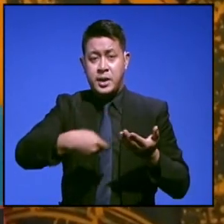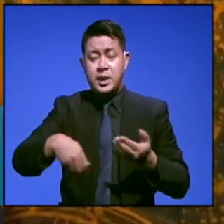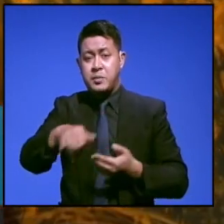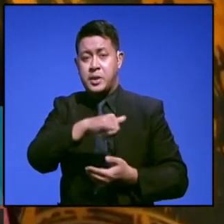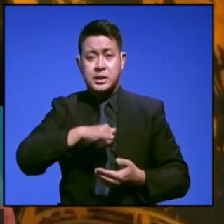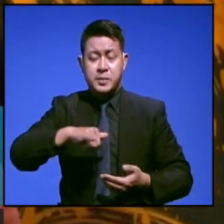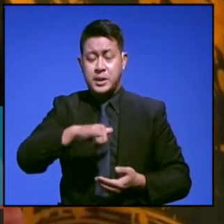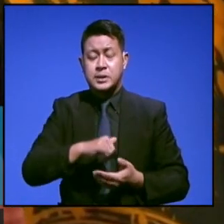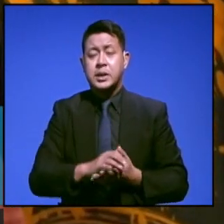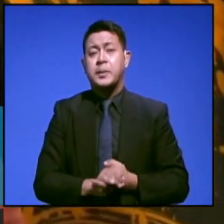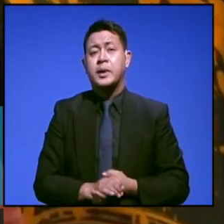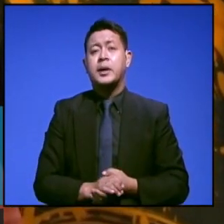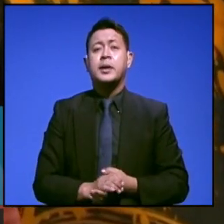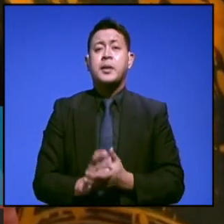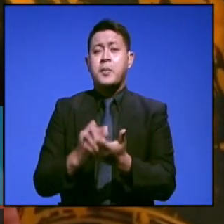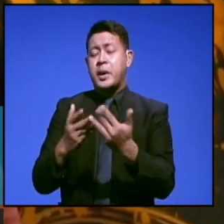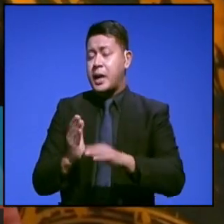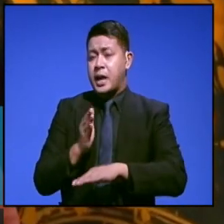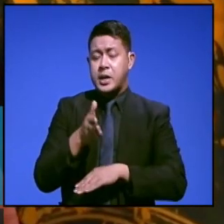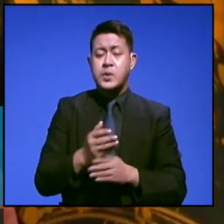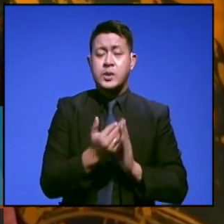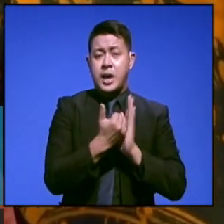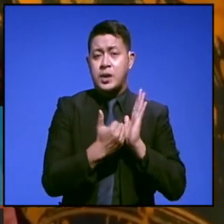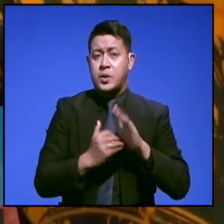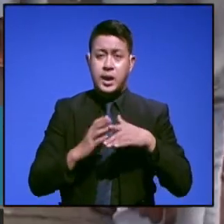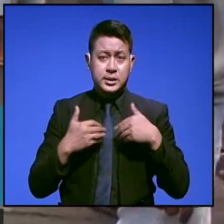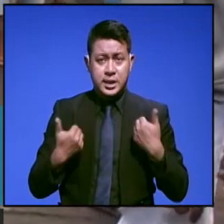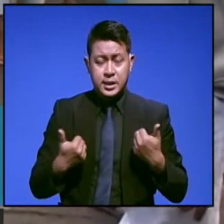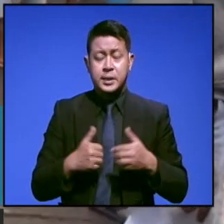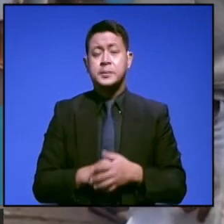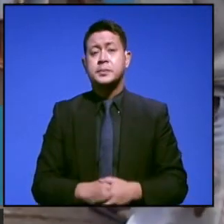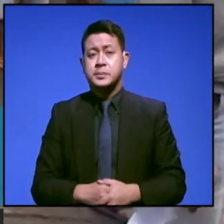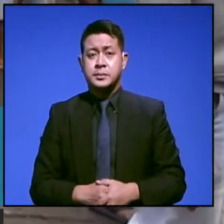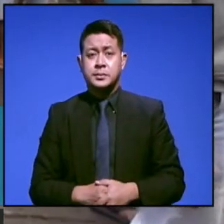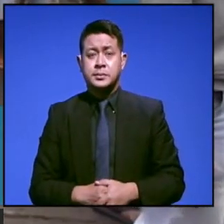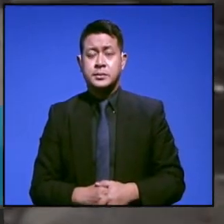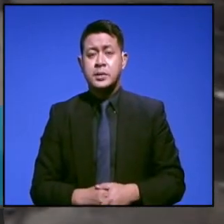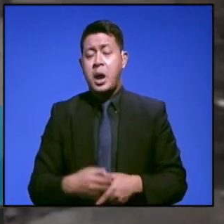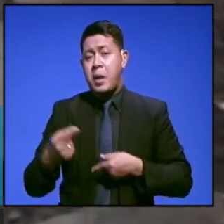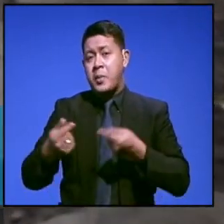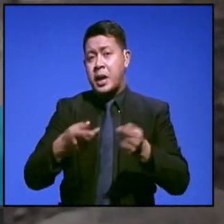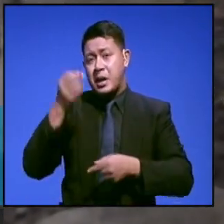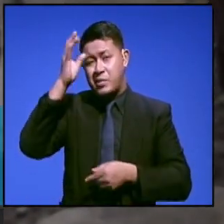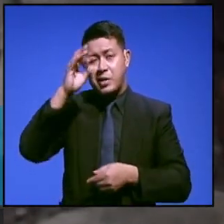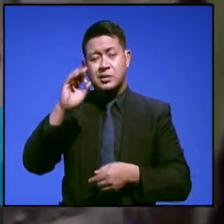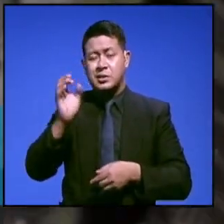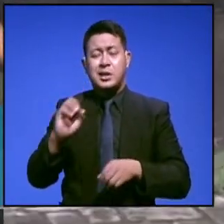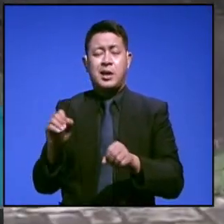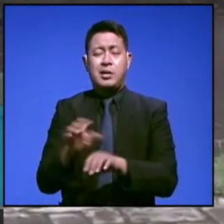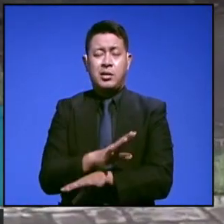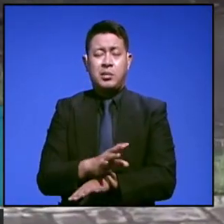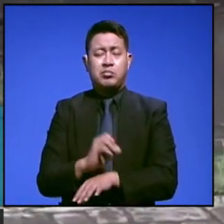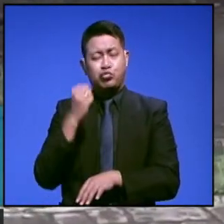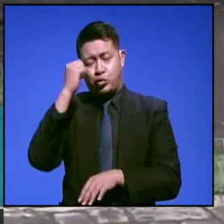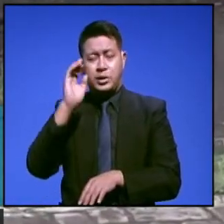bersama bahwa mereka akan patuhi protokol kesehatan. Pedagang mengaku tidak kesulitan menerapkan new